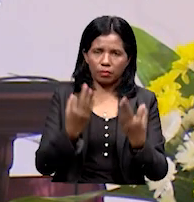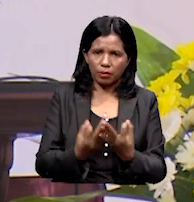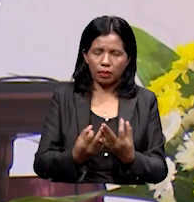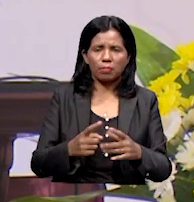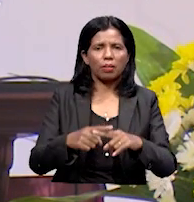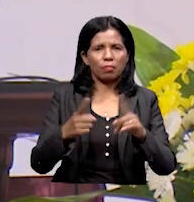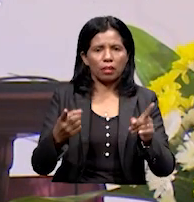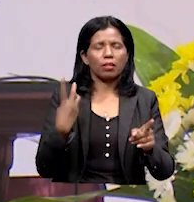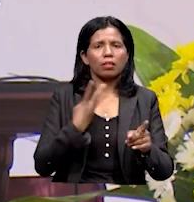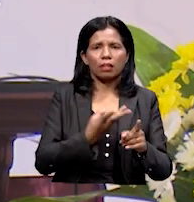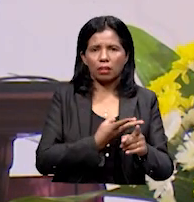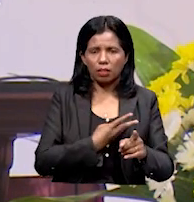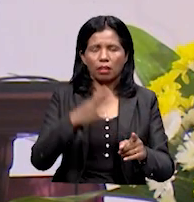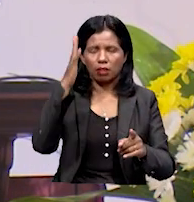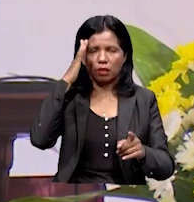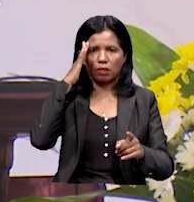de